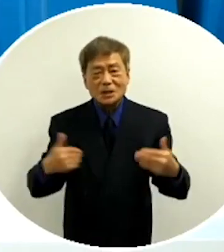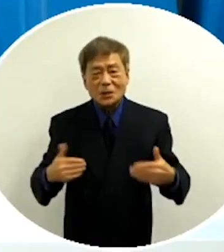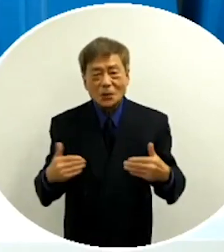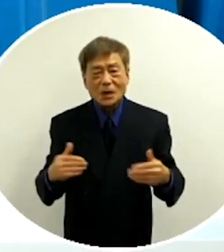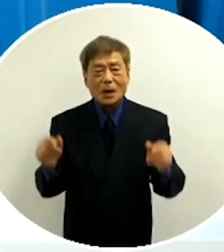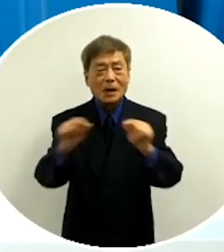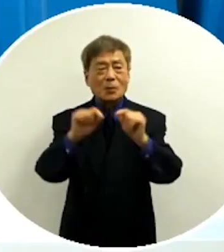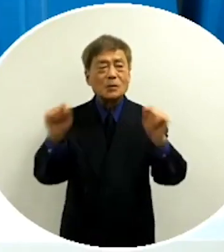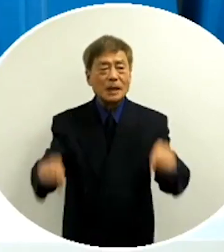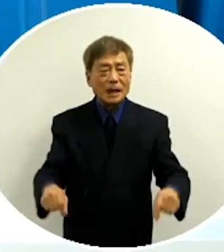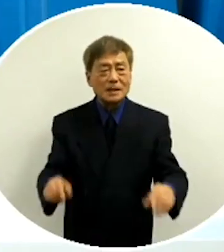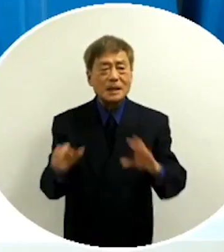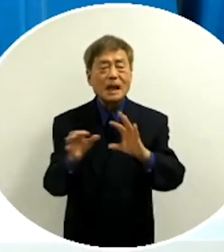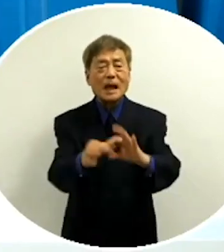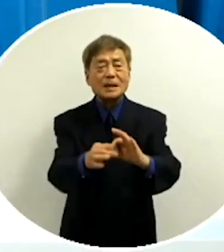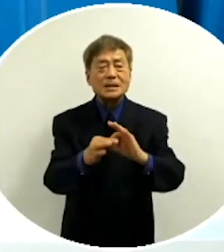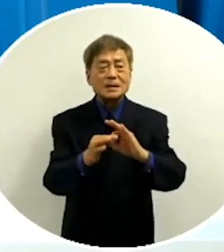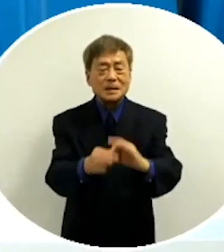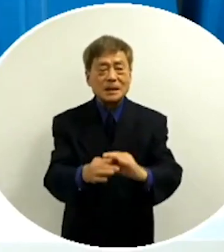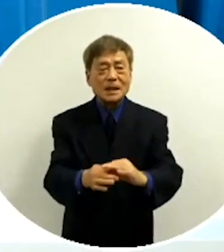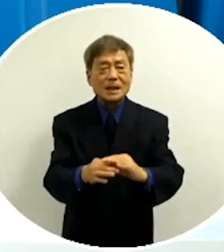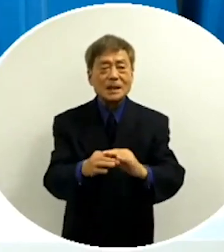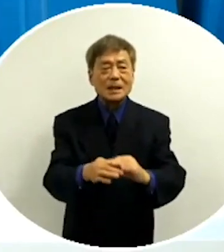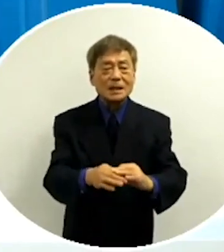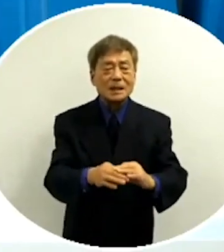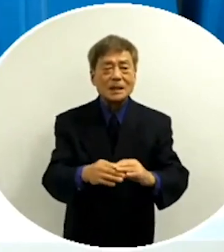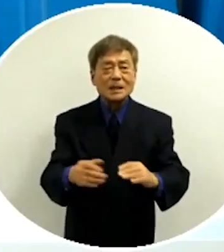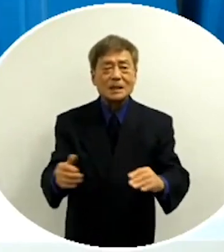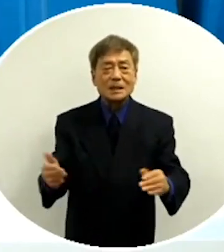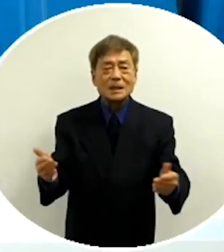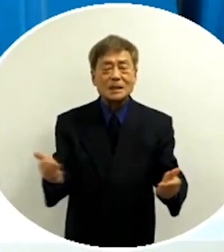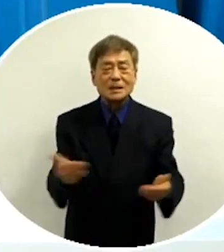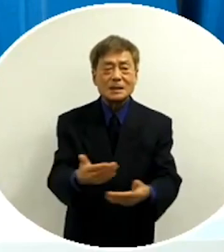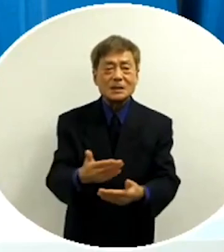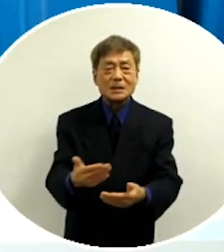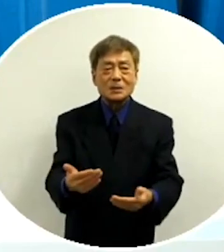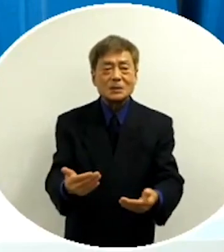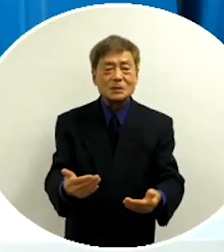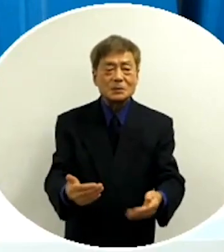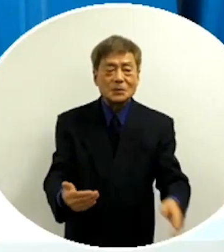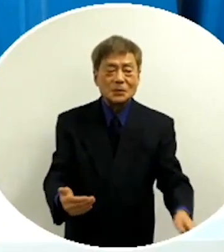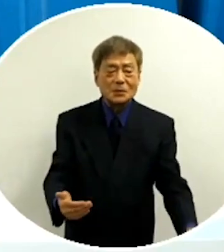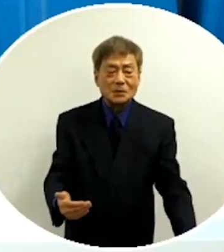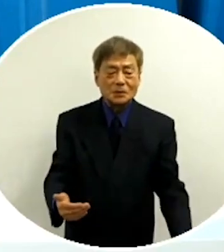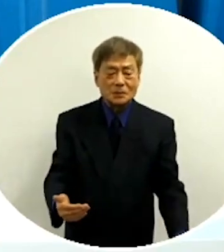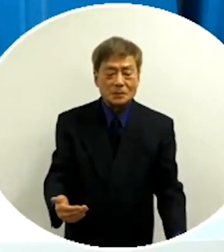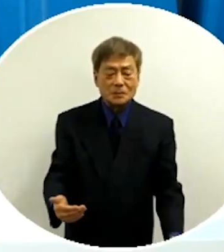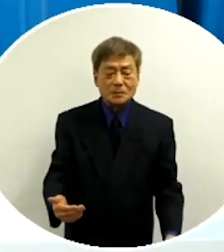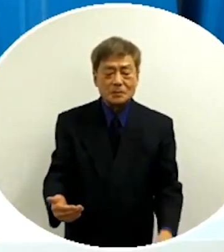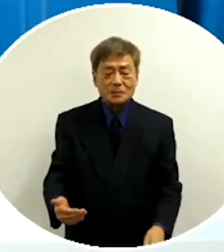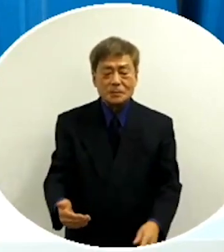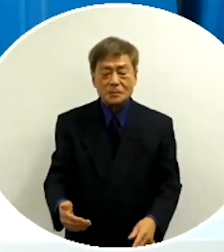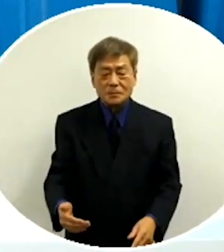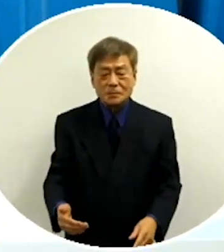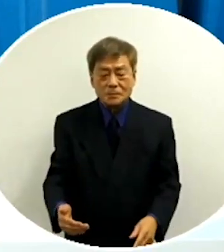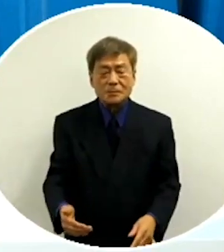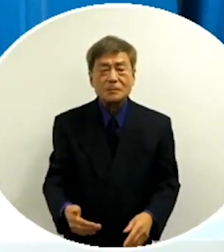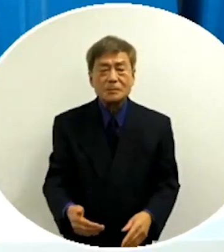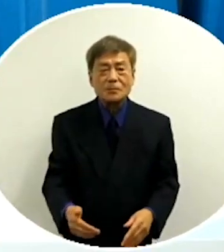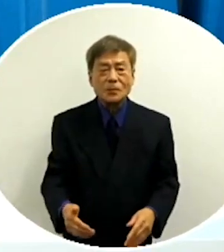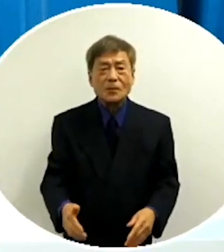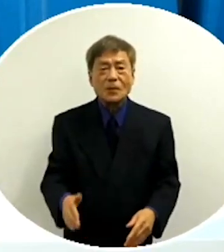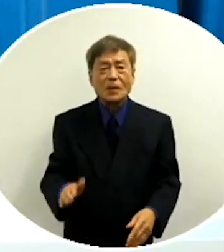よって言って超党派の議員連盟をつくってそして法案を弁護士さんたちに作っていただいてそれをたたきラインし